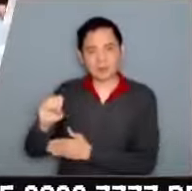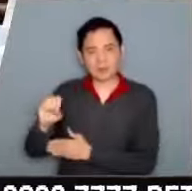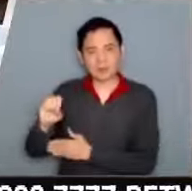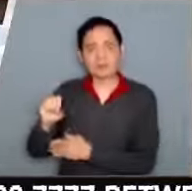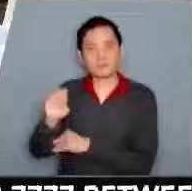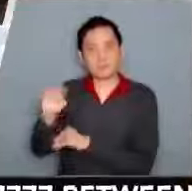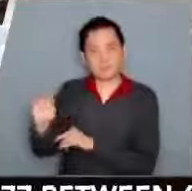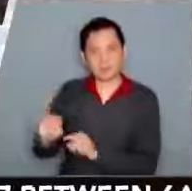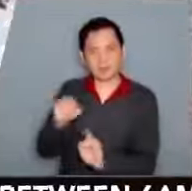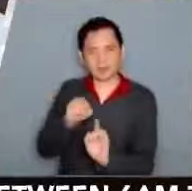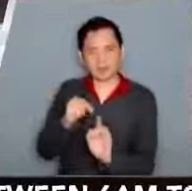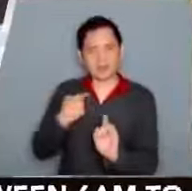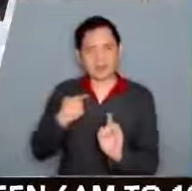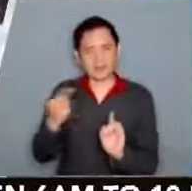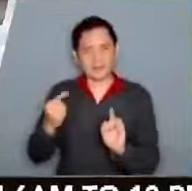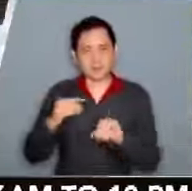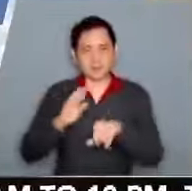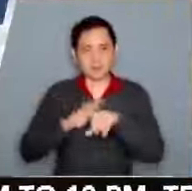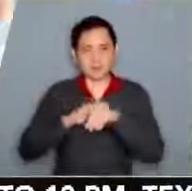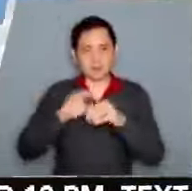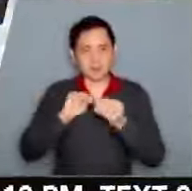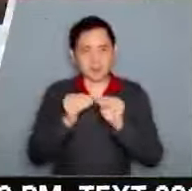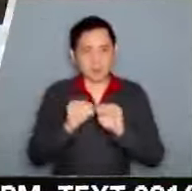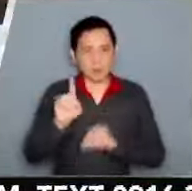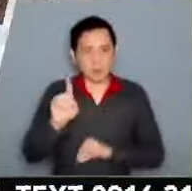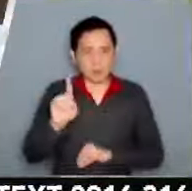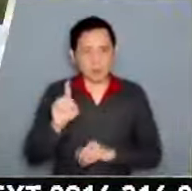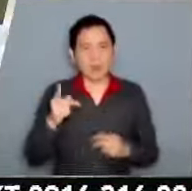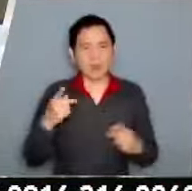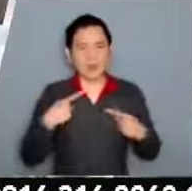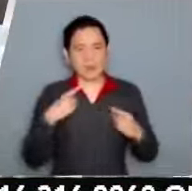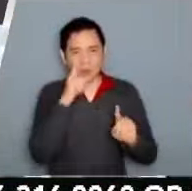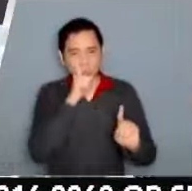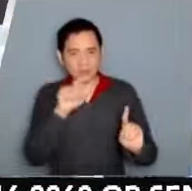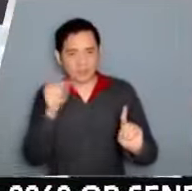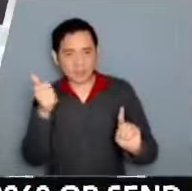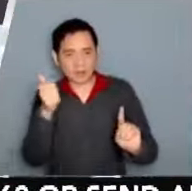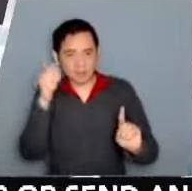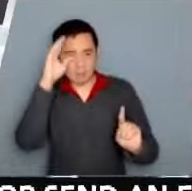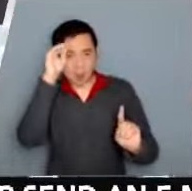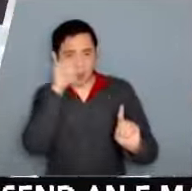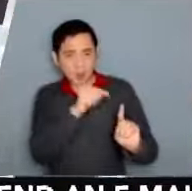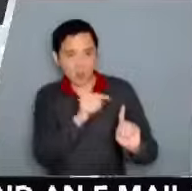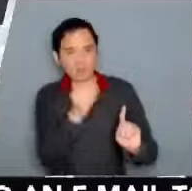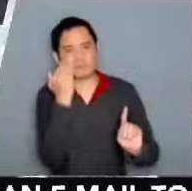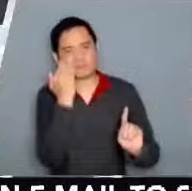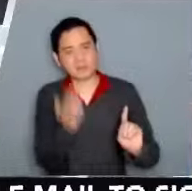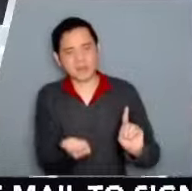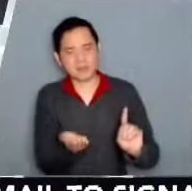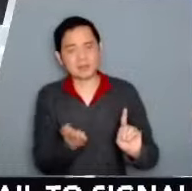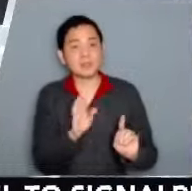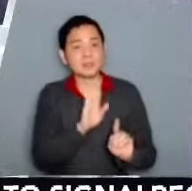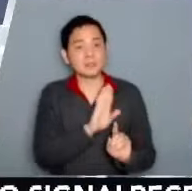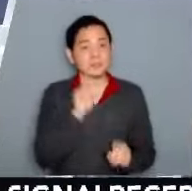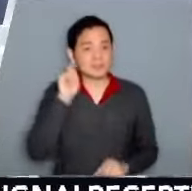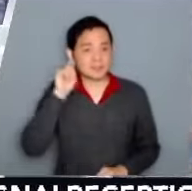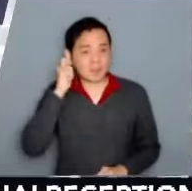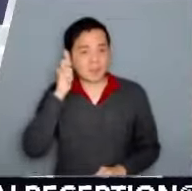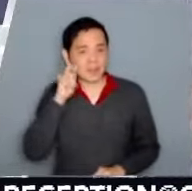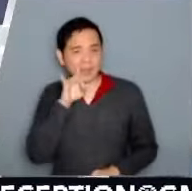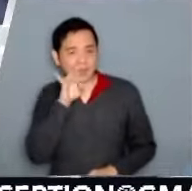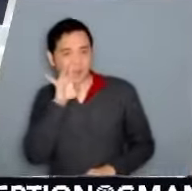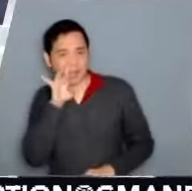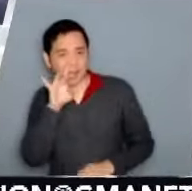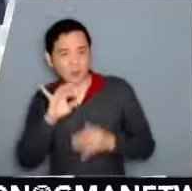Ang trahedya, siya ring ikinasawi ng 10 taong gulang na batang lalaki. Ayon sa kanyang tiyahin at kasambahay, natrap sa isa sa